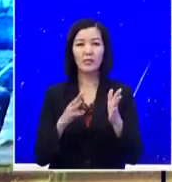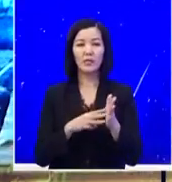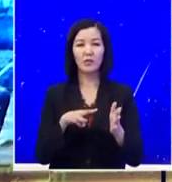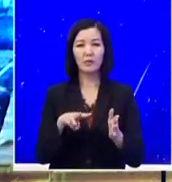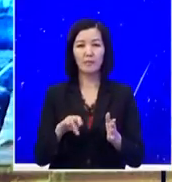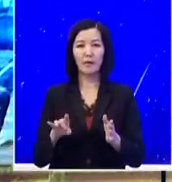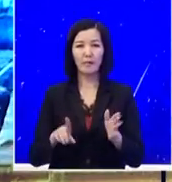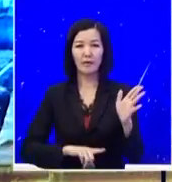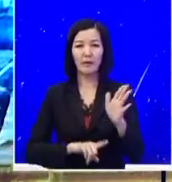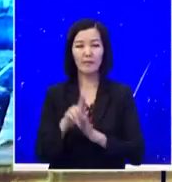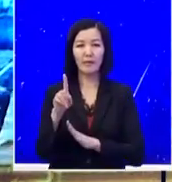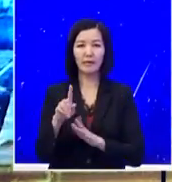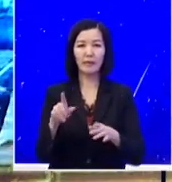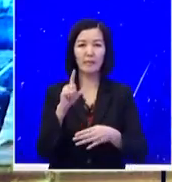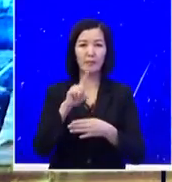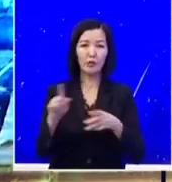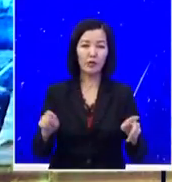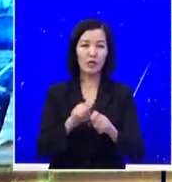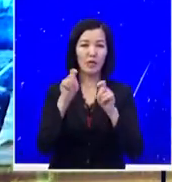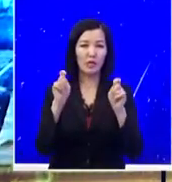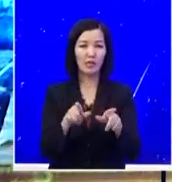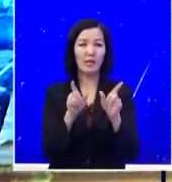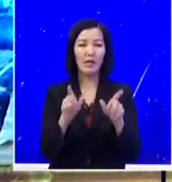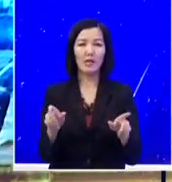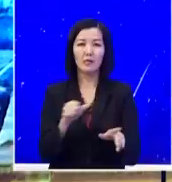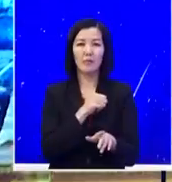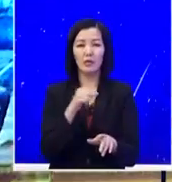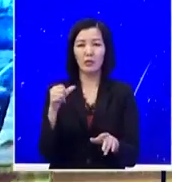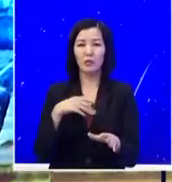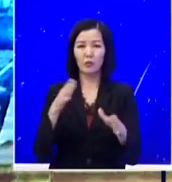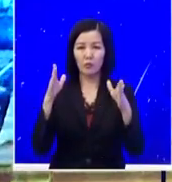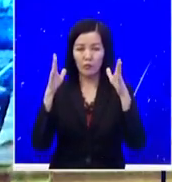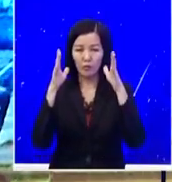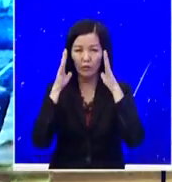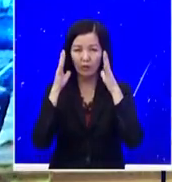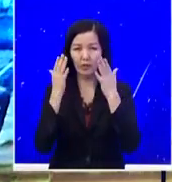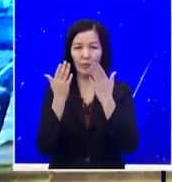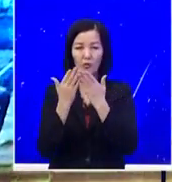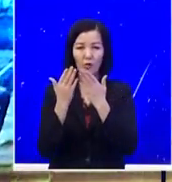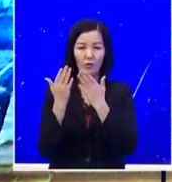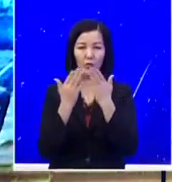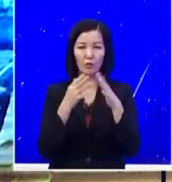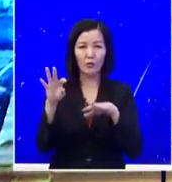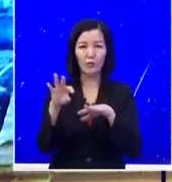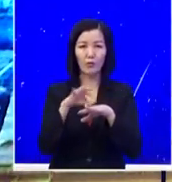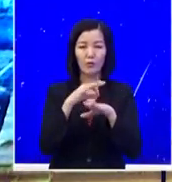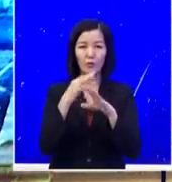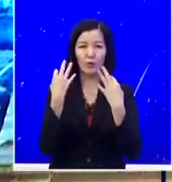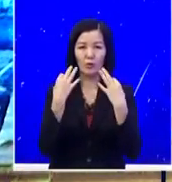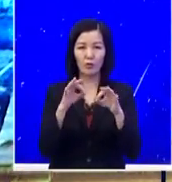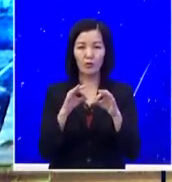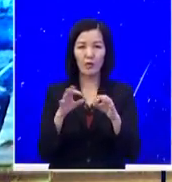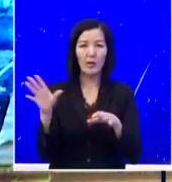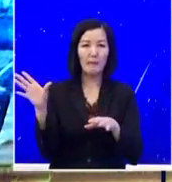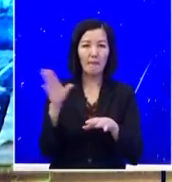18 мамырдан бастап мешіттер ашылады. Азаматтарға жеке құлшылық жасап, Құран оқытып, неке қидыруға рұқсат. Бірақ бұл